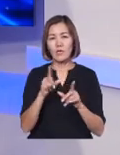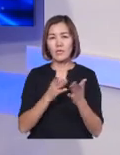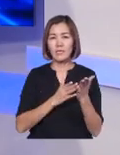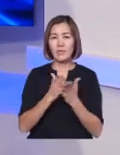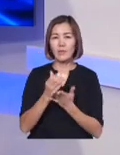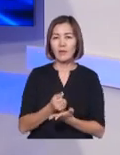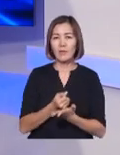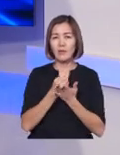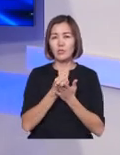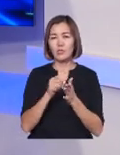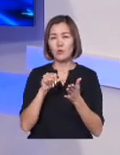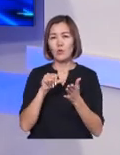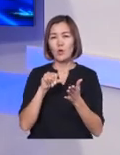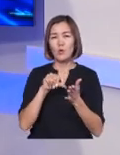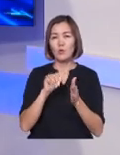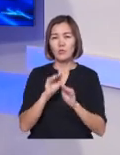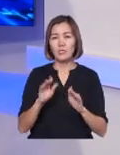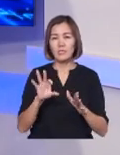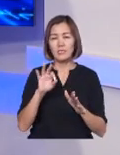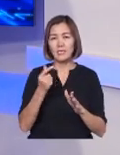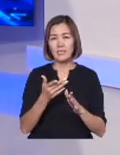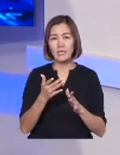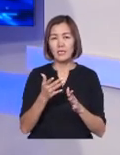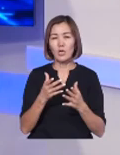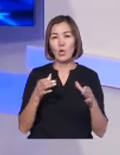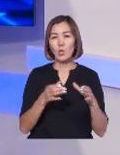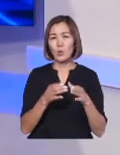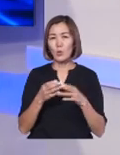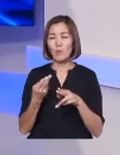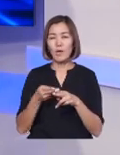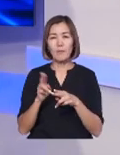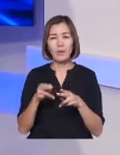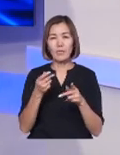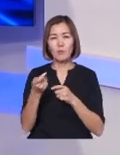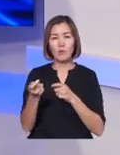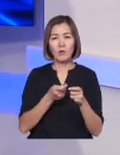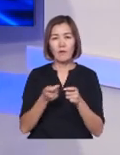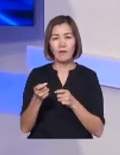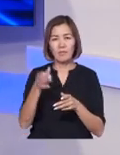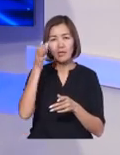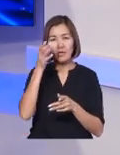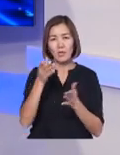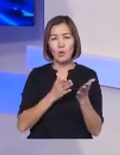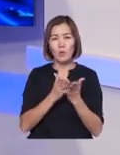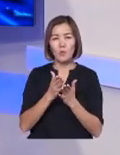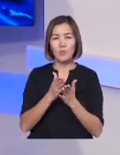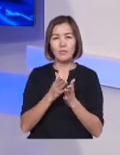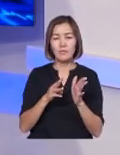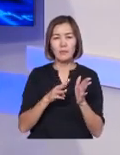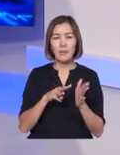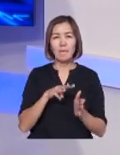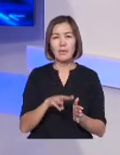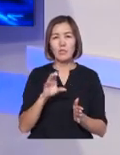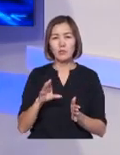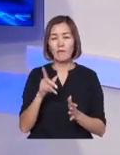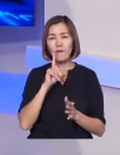и направлена на поддержку учащихся и социально уязвимых групп. Об этом сообщил руководитель управления образования области ЖЭЦУ Марат Сулейменов